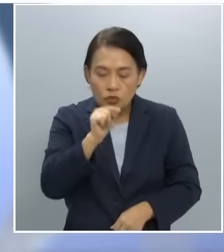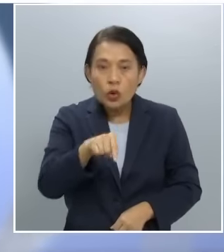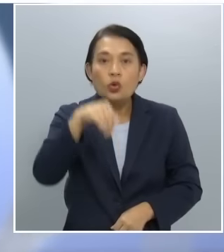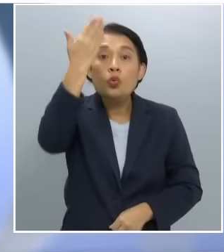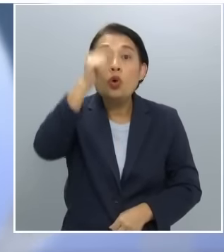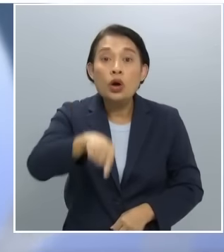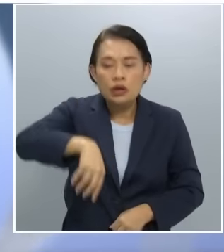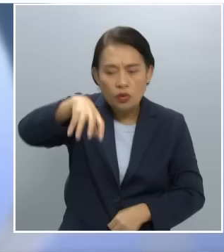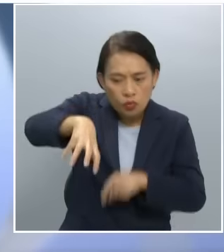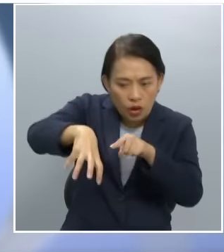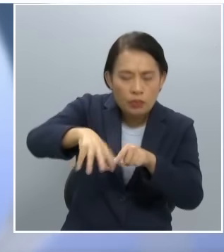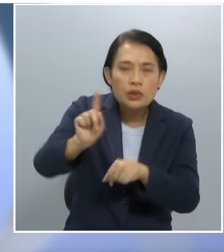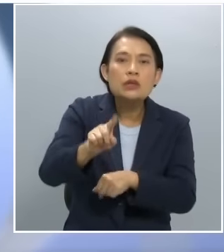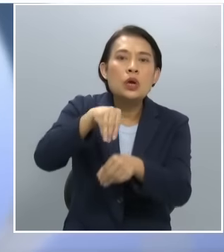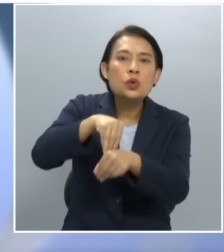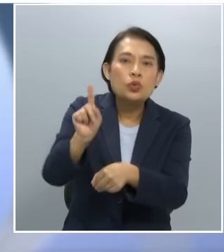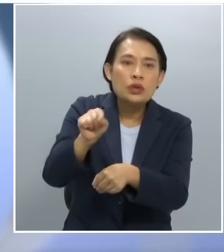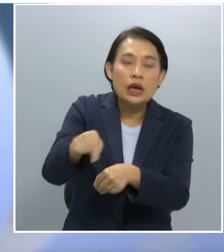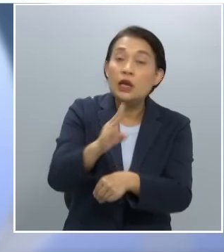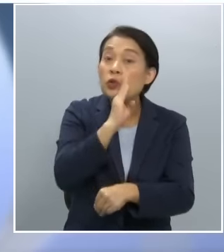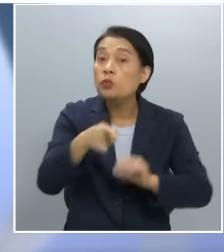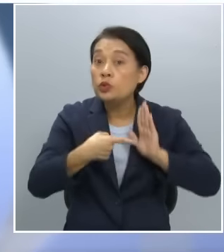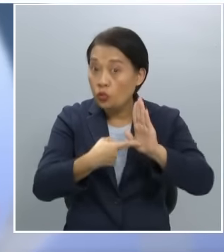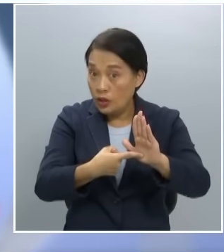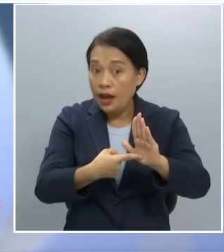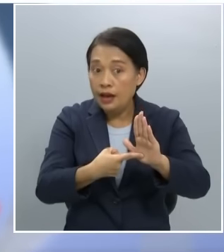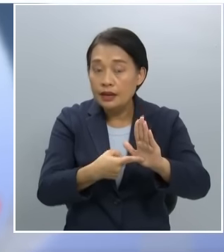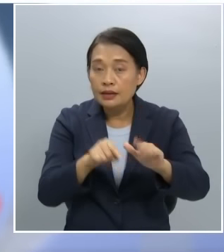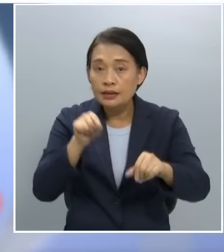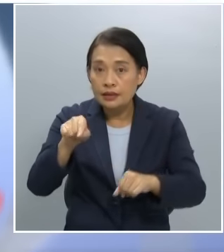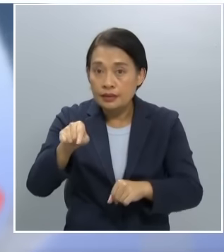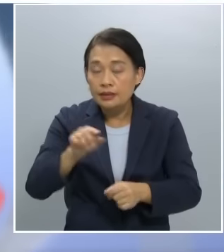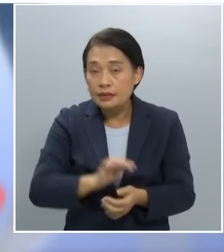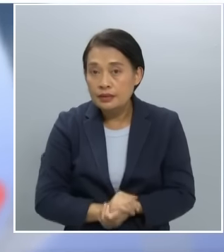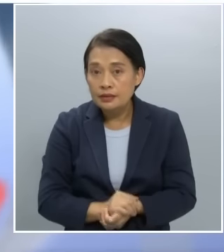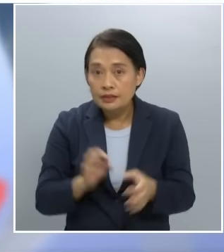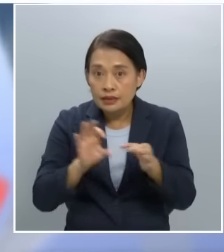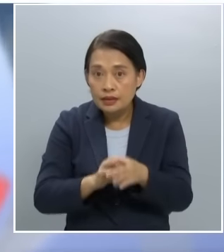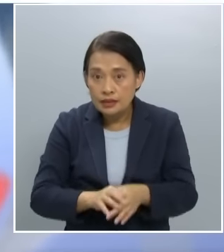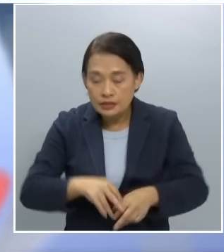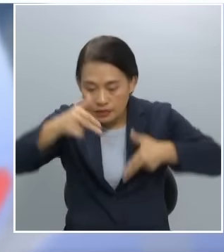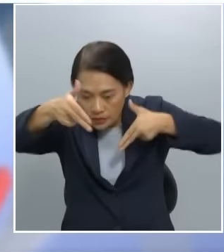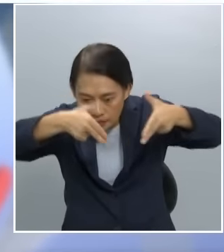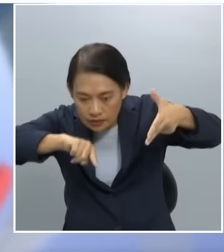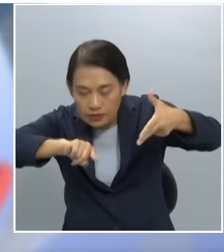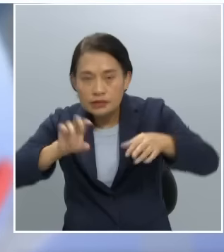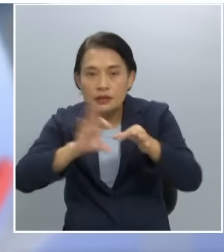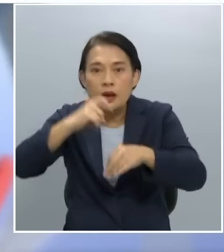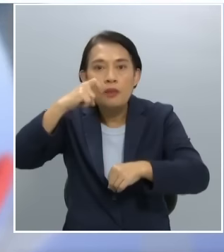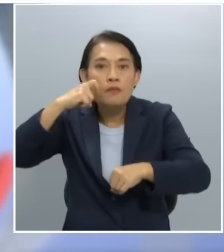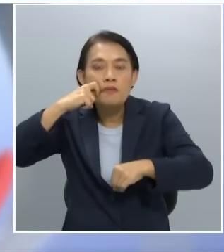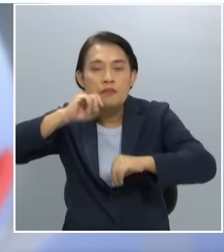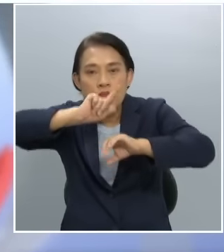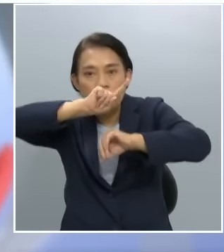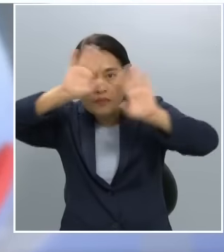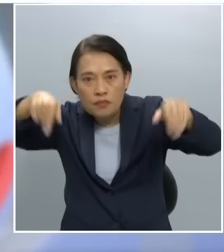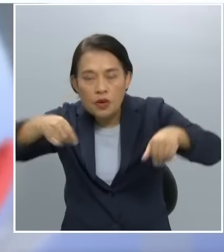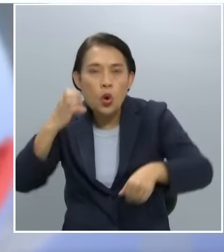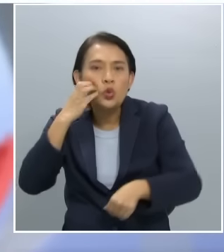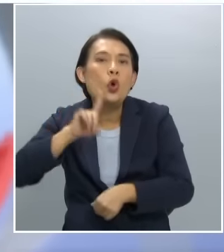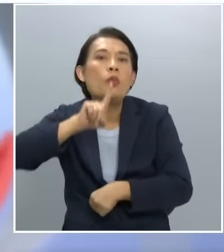อออถูกมั้ยฮะคือสมมุติว่าโอเคคือเขาบอกว่าจะมีการถ่ายขับไ Dayกับพี่เบิร์ดเนี่ยคุณโทรไปเช็คเลยที่กมี่